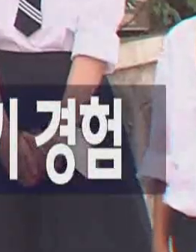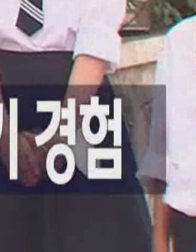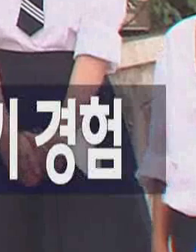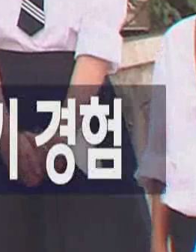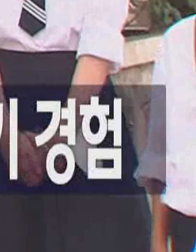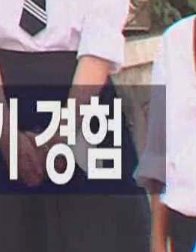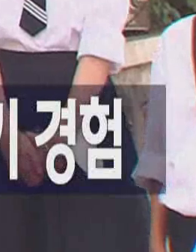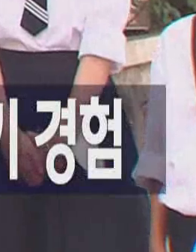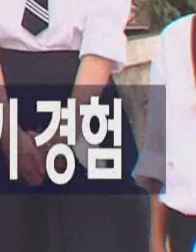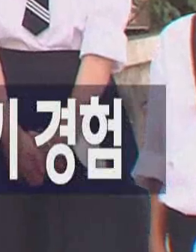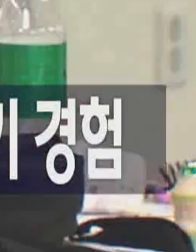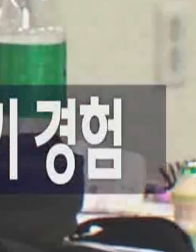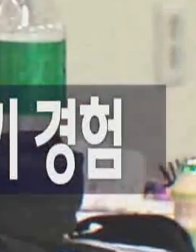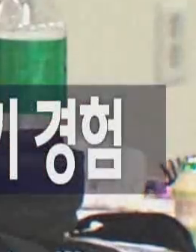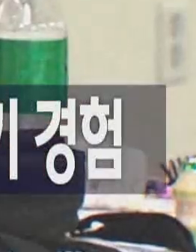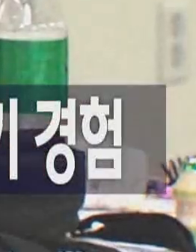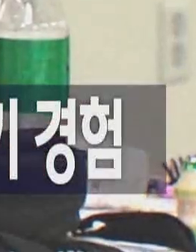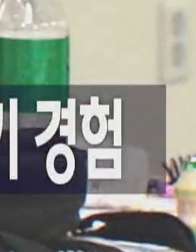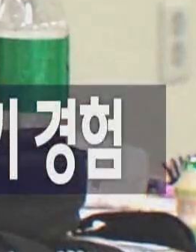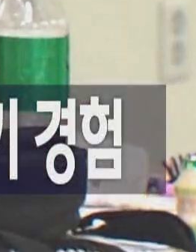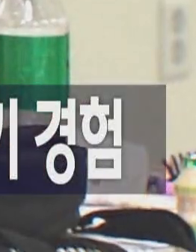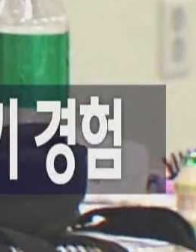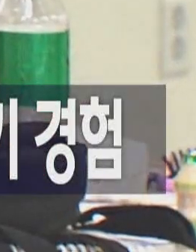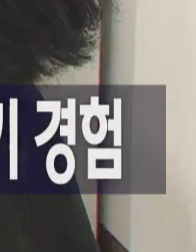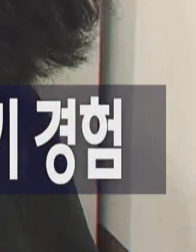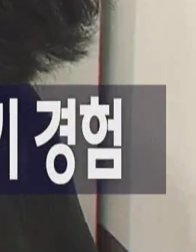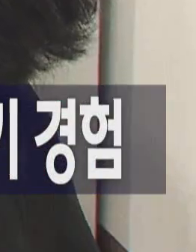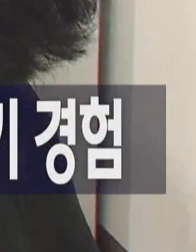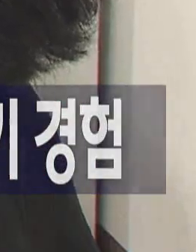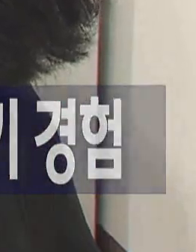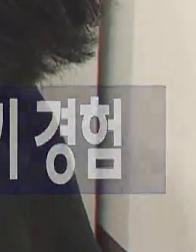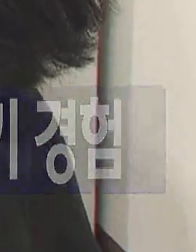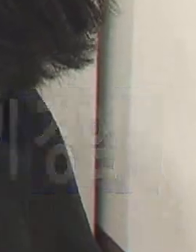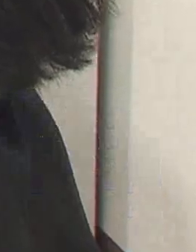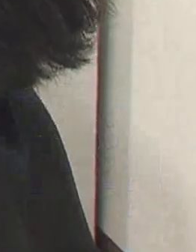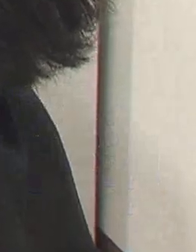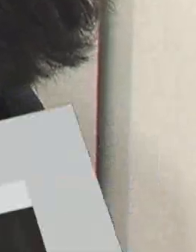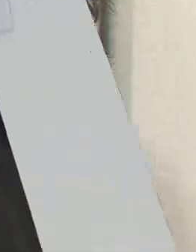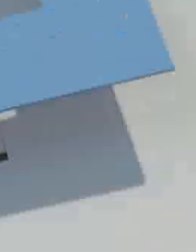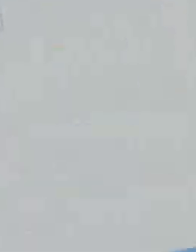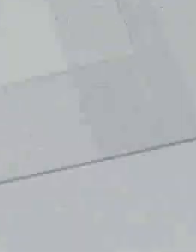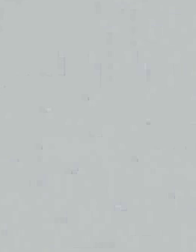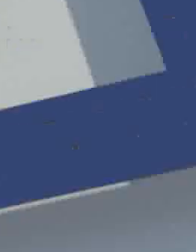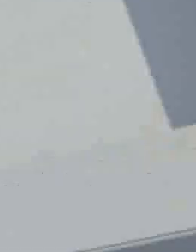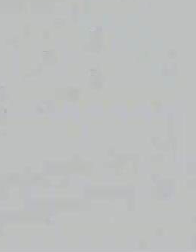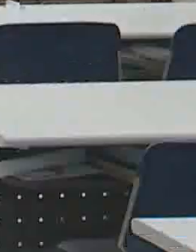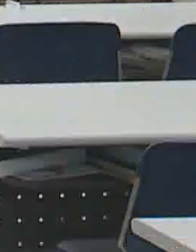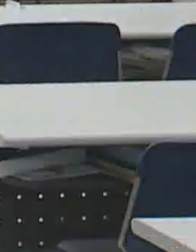비해 연기 경험을 쌓기 힘든 지역 청소년들에게 값진 시간이 되고 있습니다.